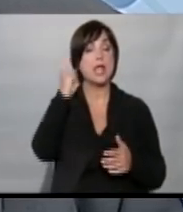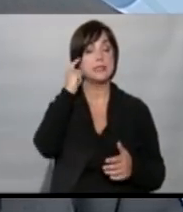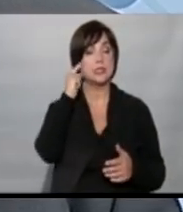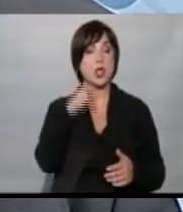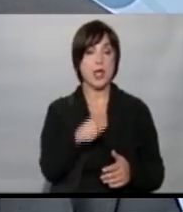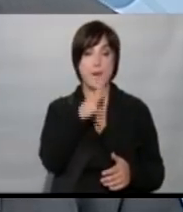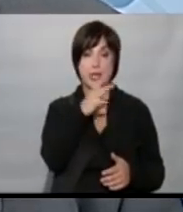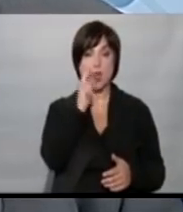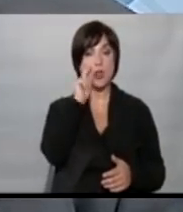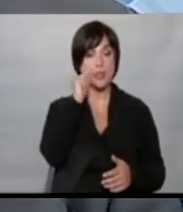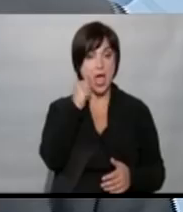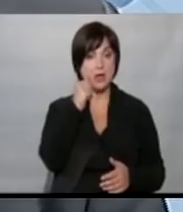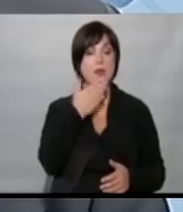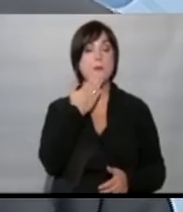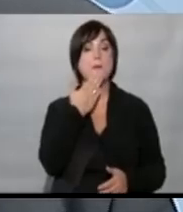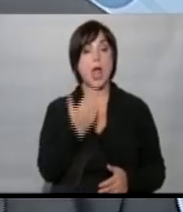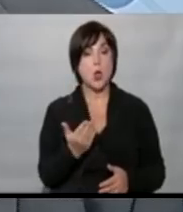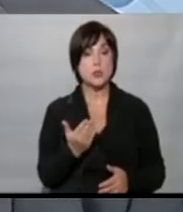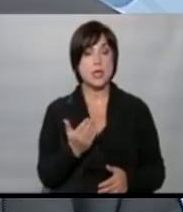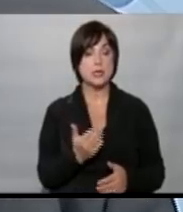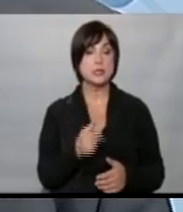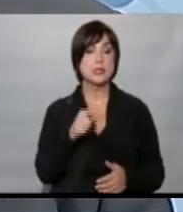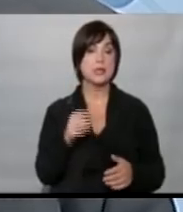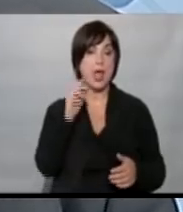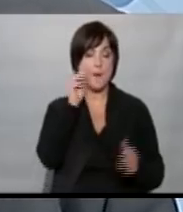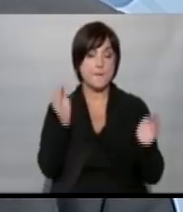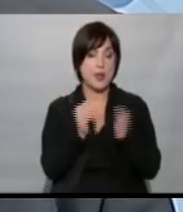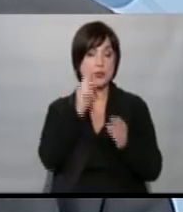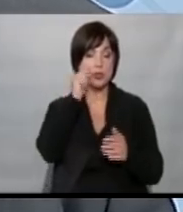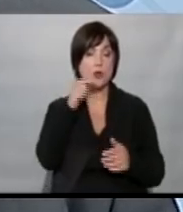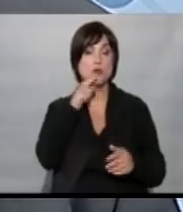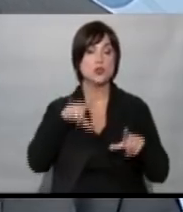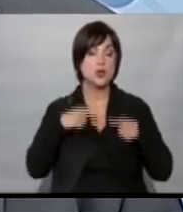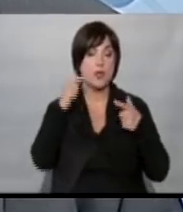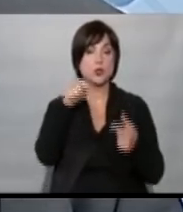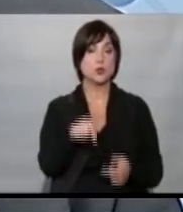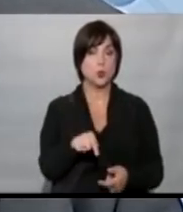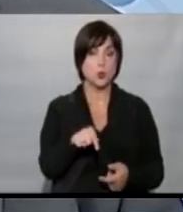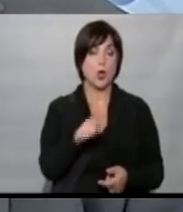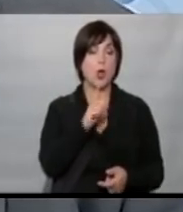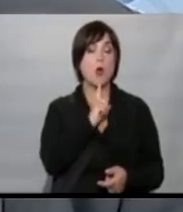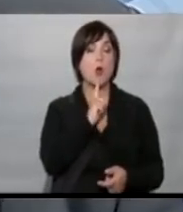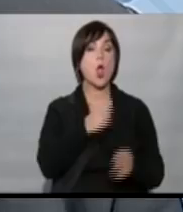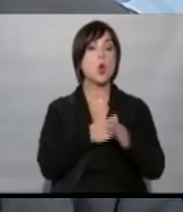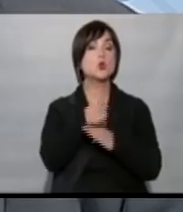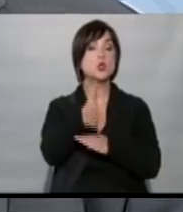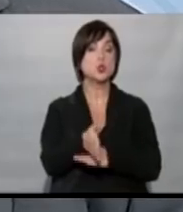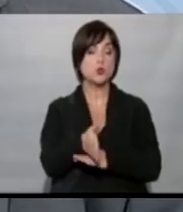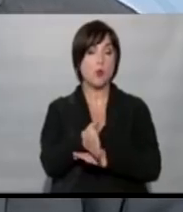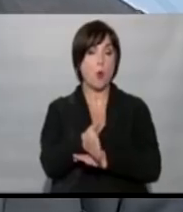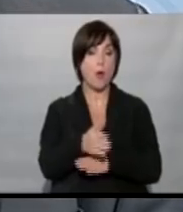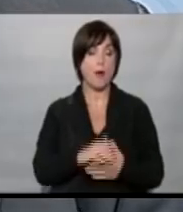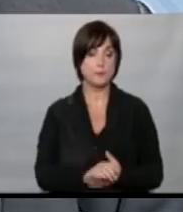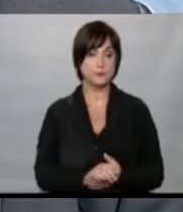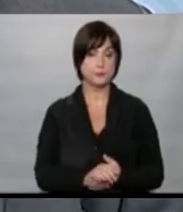кај македонскиот народ и благодарение на малцинствата кои живеат овде, кои учествува,